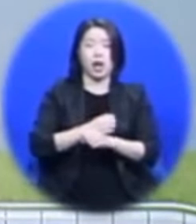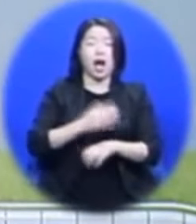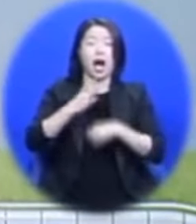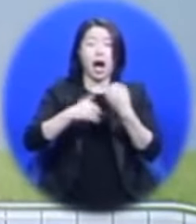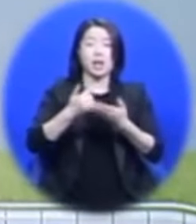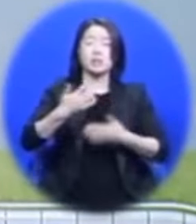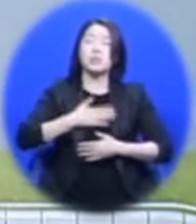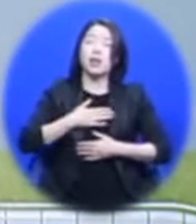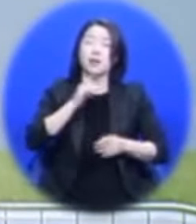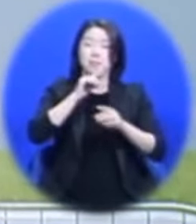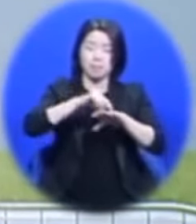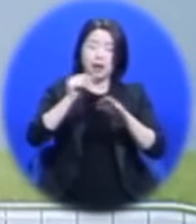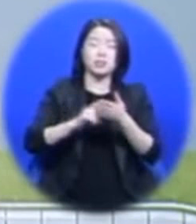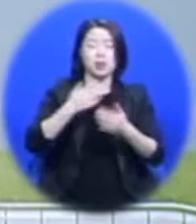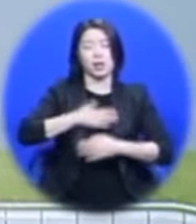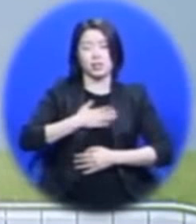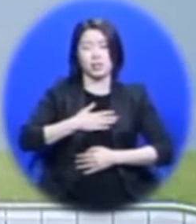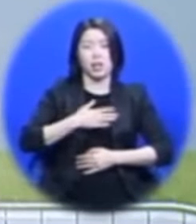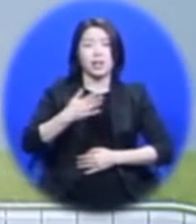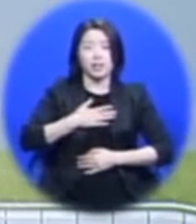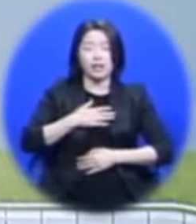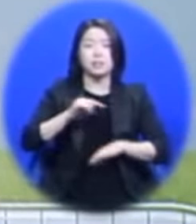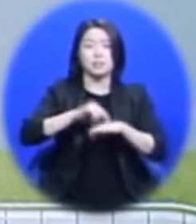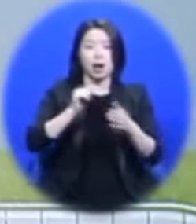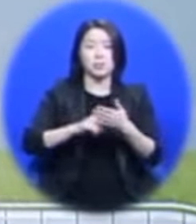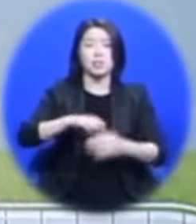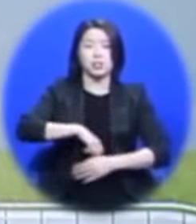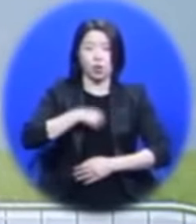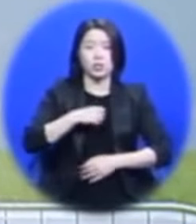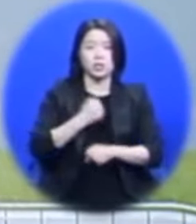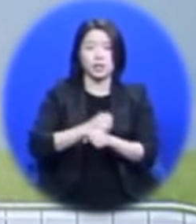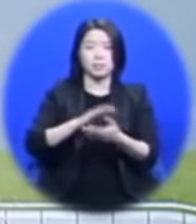내 마음을 아시는데 나는 마음이 정직합니다.